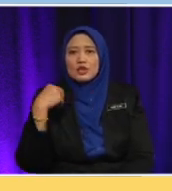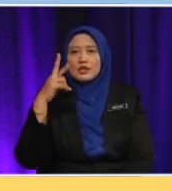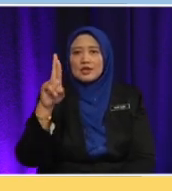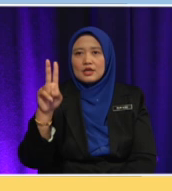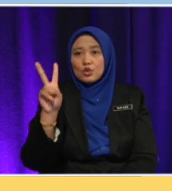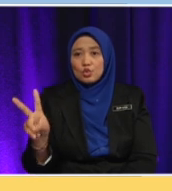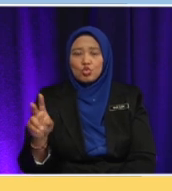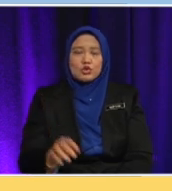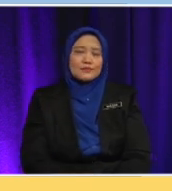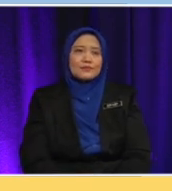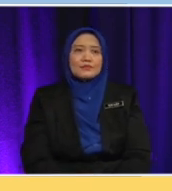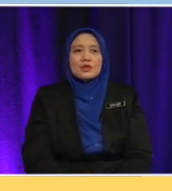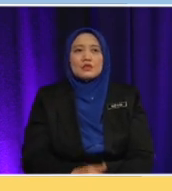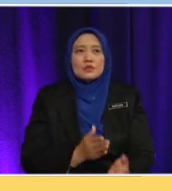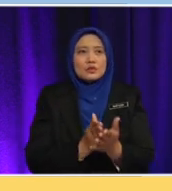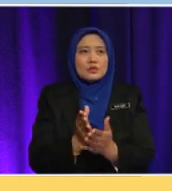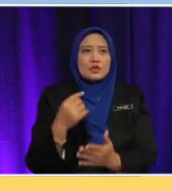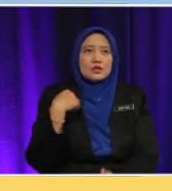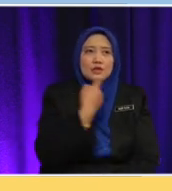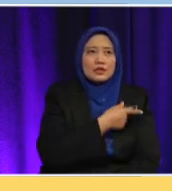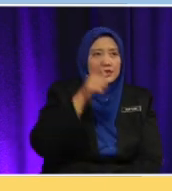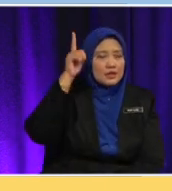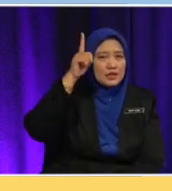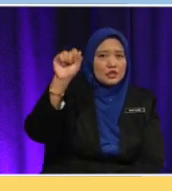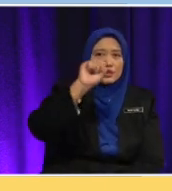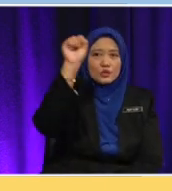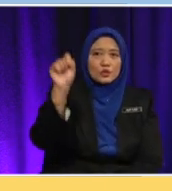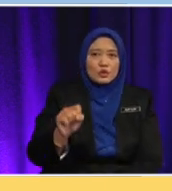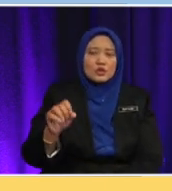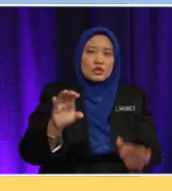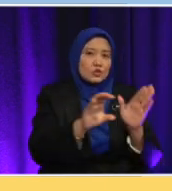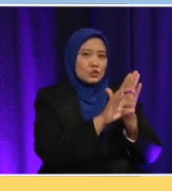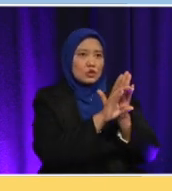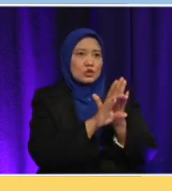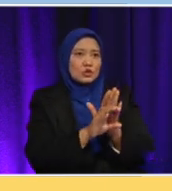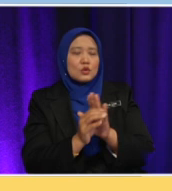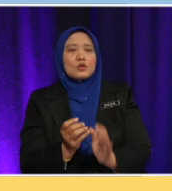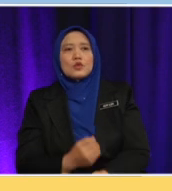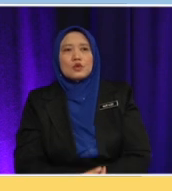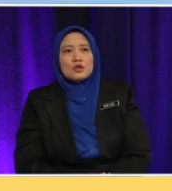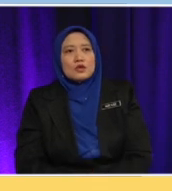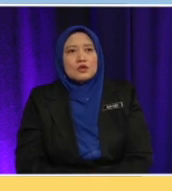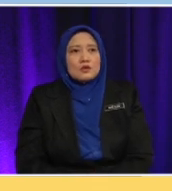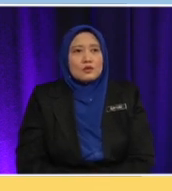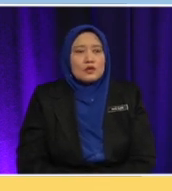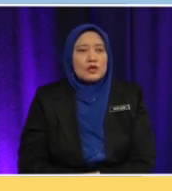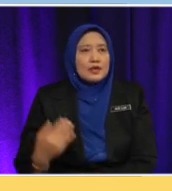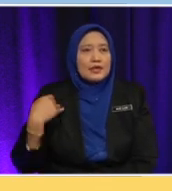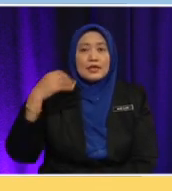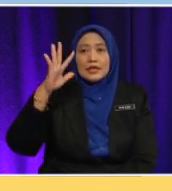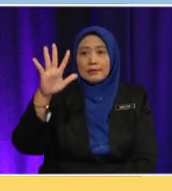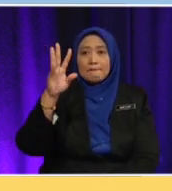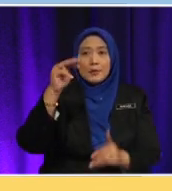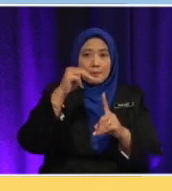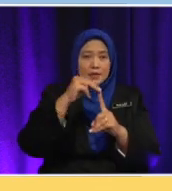Oke seterusnya kita tengok soal dan contoh Oke soalnya contoh diberi di sini oke dibagi 5 Kakak sini